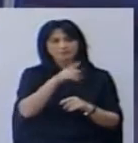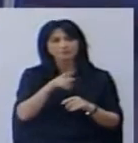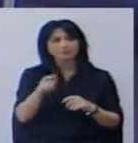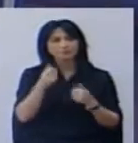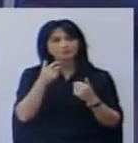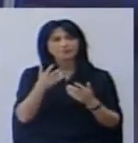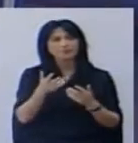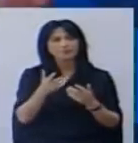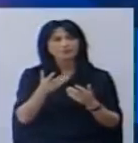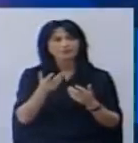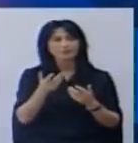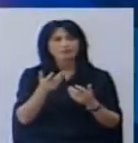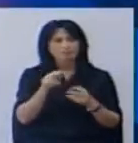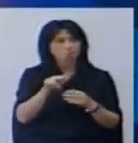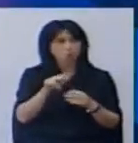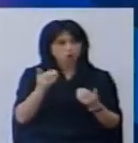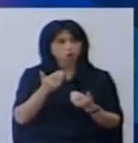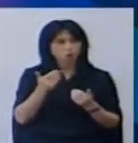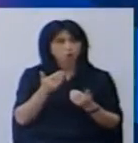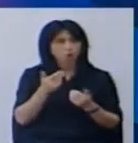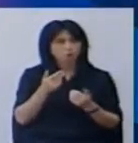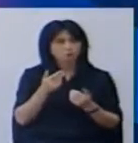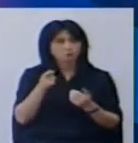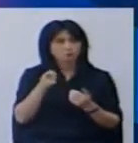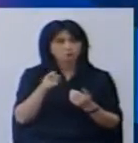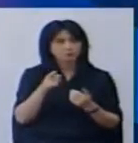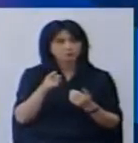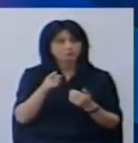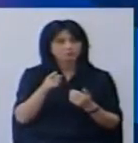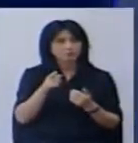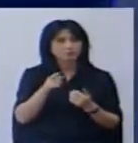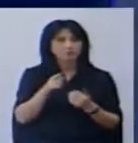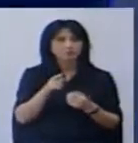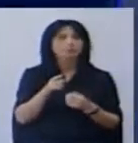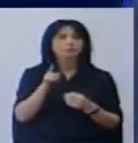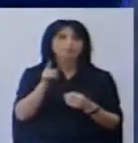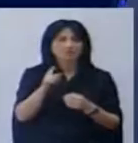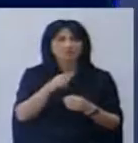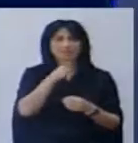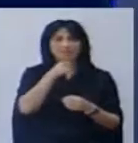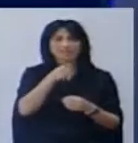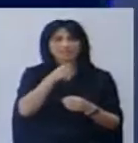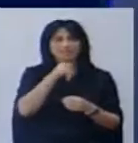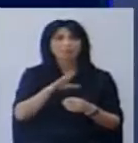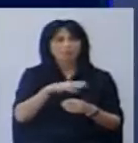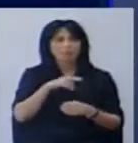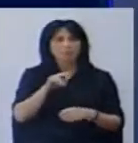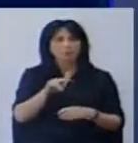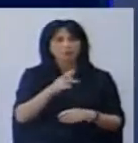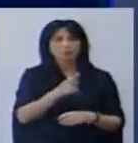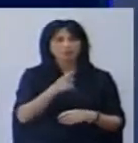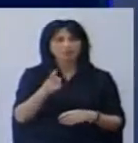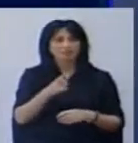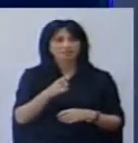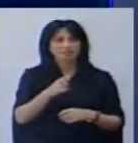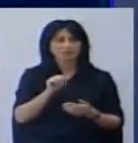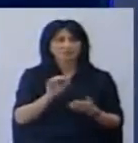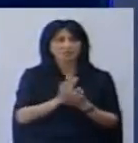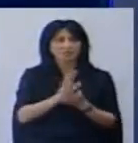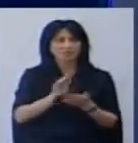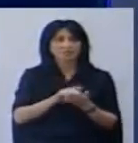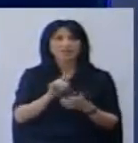რამდენიმე ხოთია ის, ანუ სხვა რეგიონიდან არის, როდესაც ინტერვიუ მისცა ფოთის ერთ-ერთ გამოცემას,